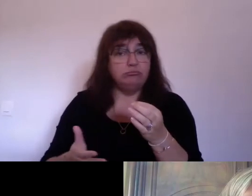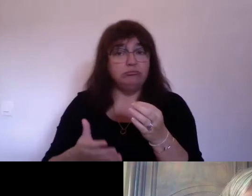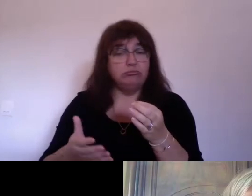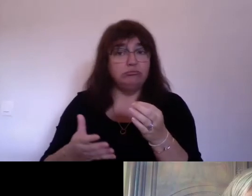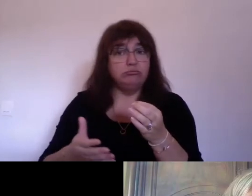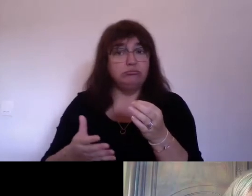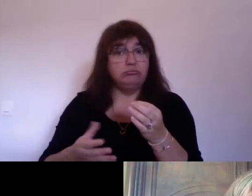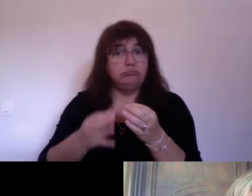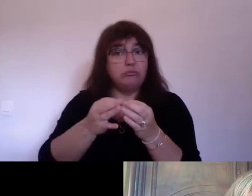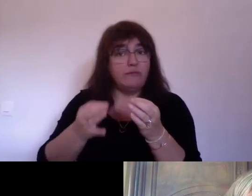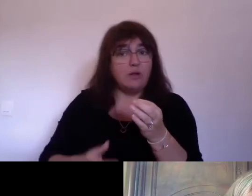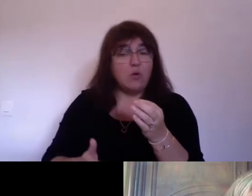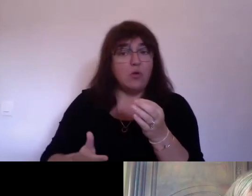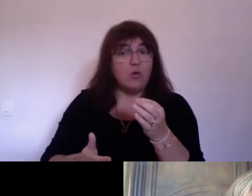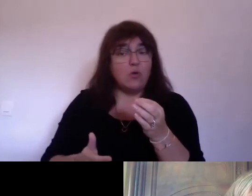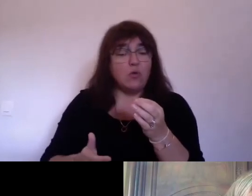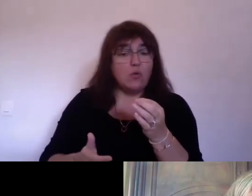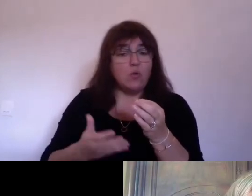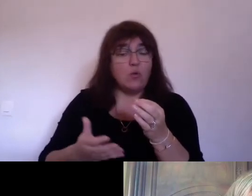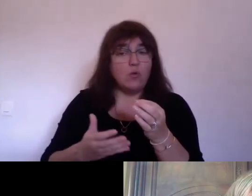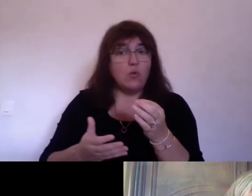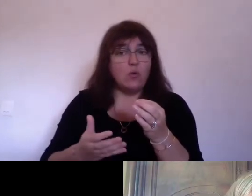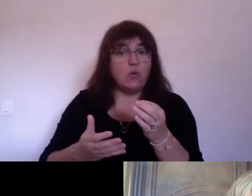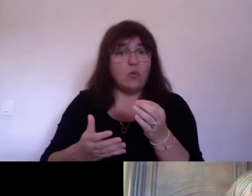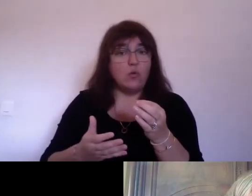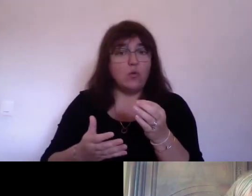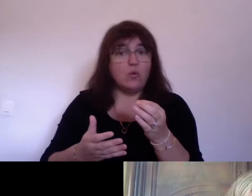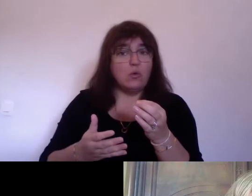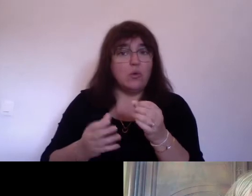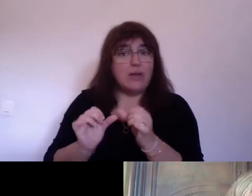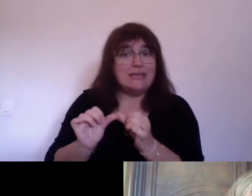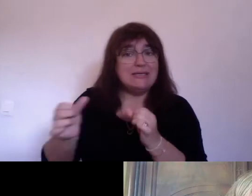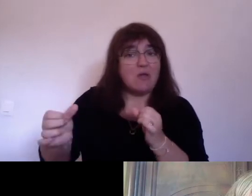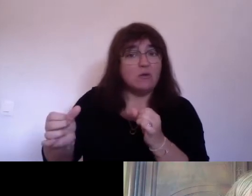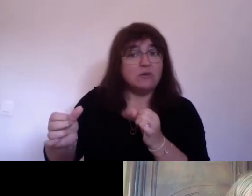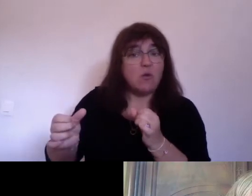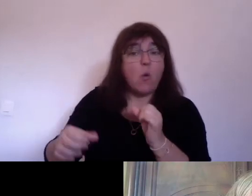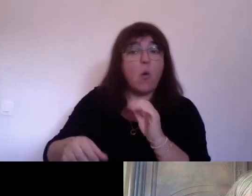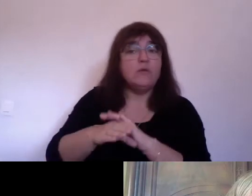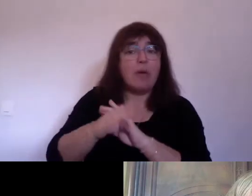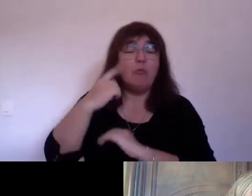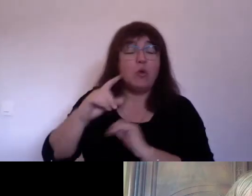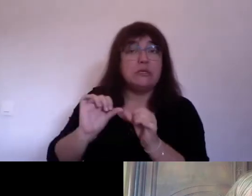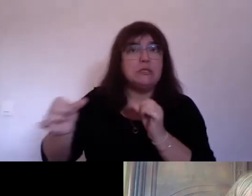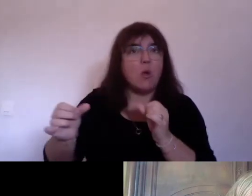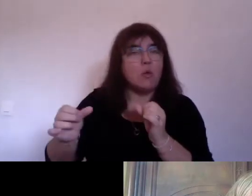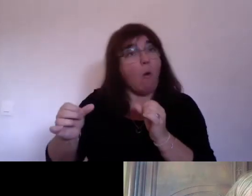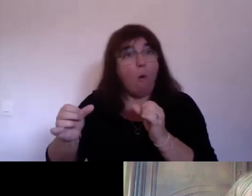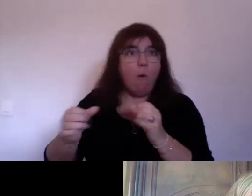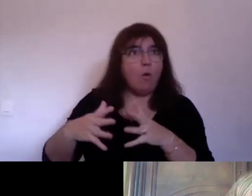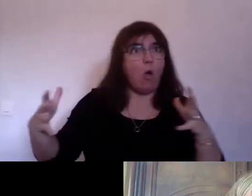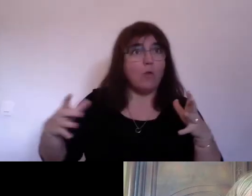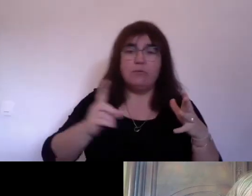on se dit qu'il y a beaucoup moins de distance qu'on pouvait imaginer à la base. C'est vraiment, c'est une autre